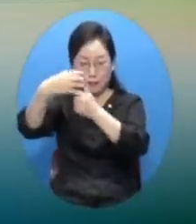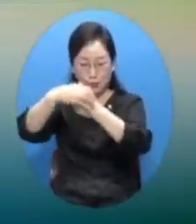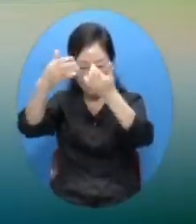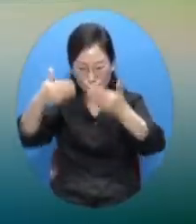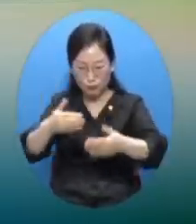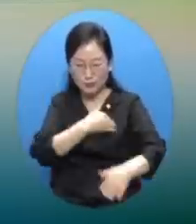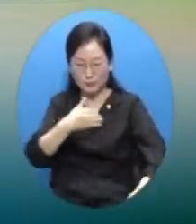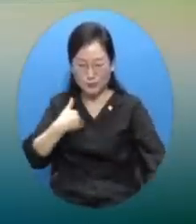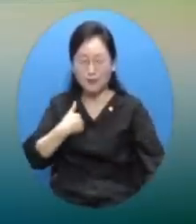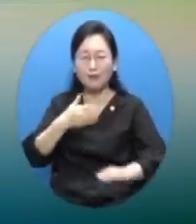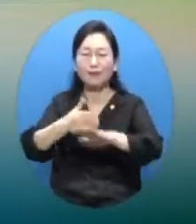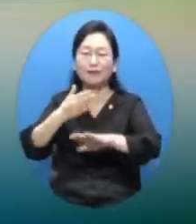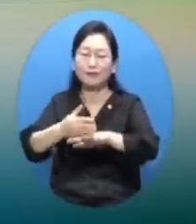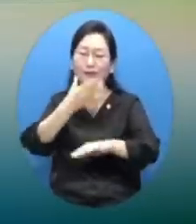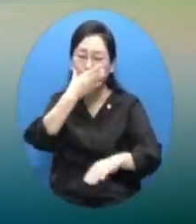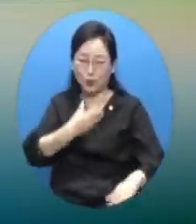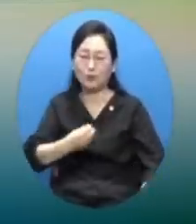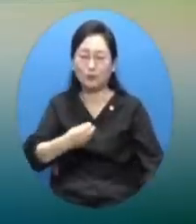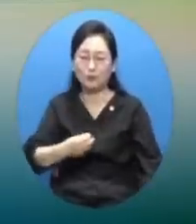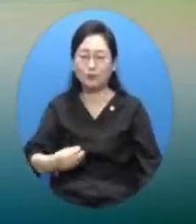감사하고 행복하다.